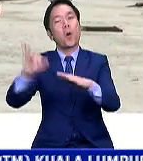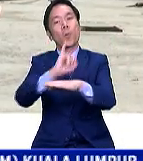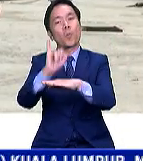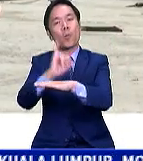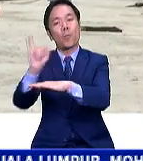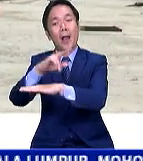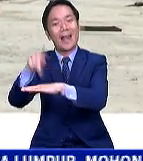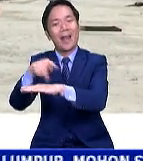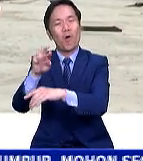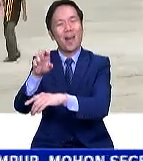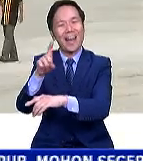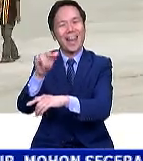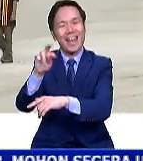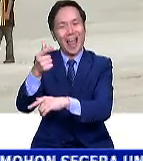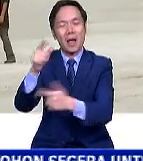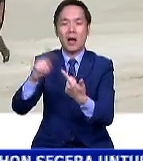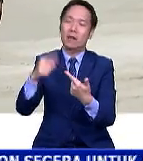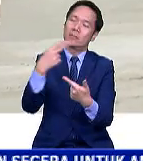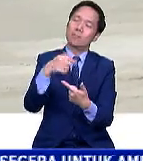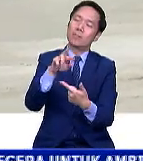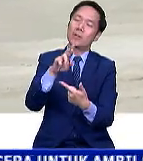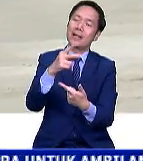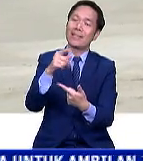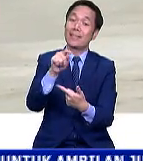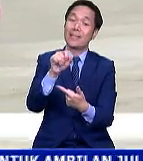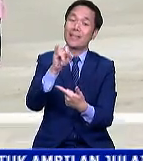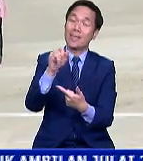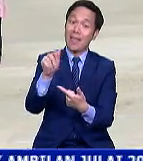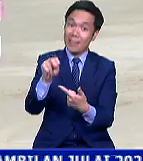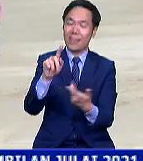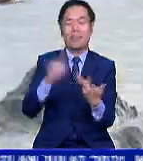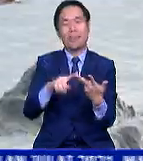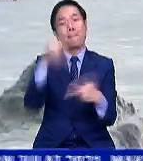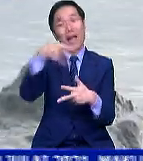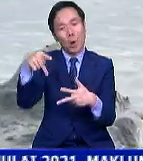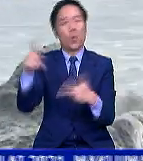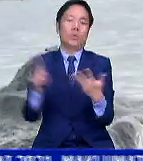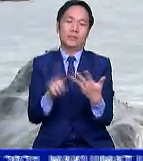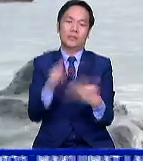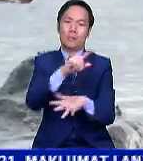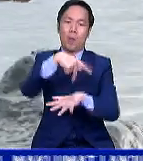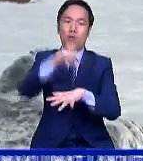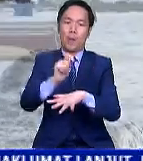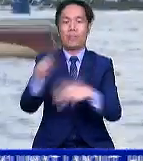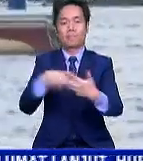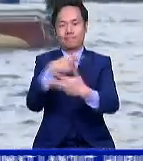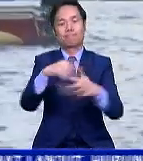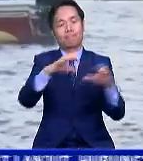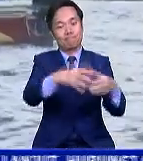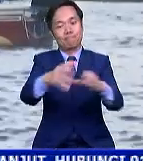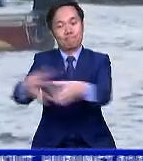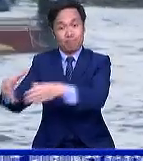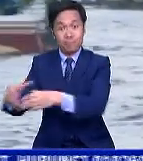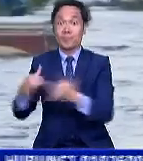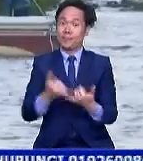seperti pulau redang pulau perhentian Pulau Pangkor dan pulau tioman menikah luvasta ketiga melibatkan sessile